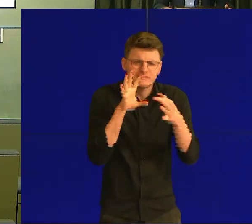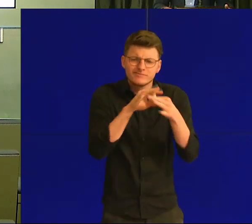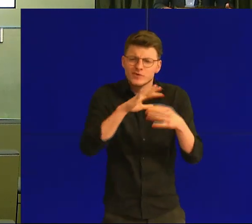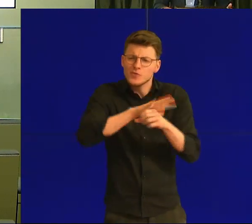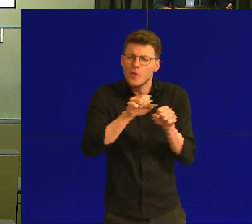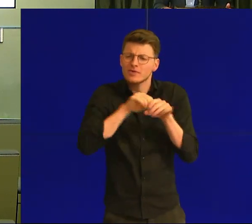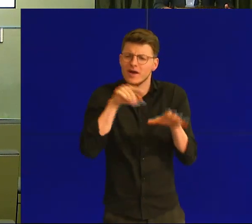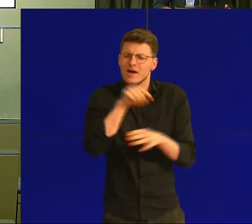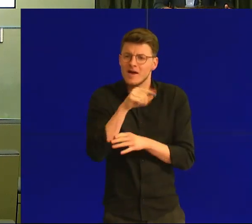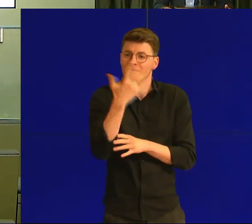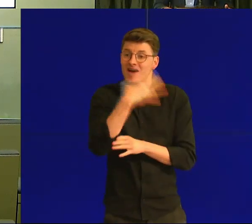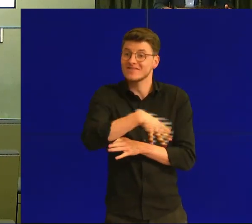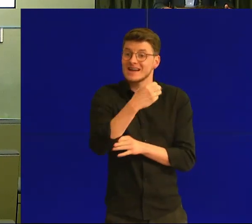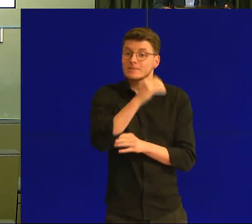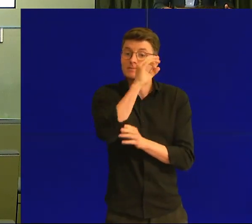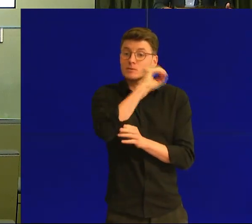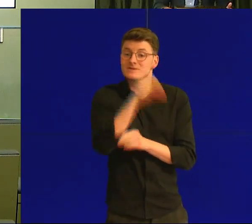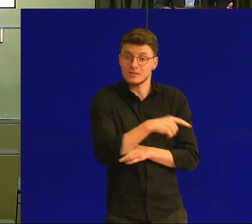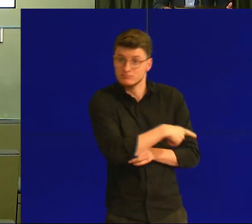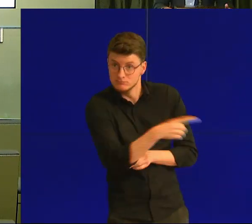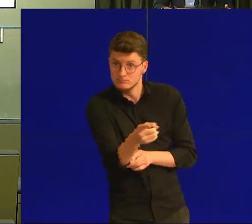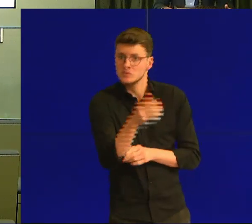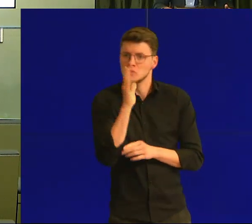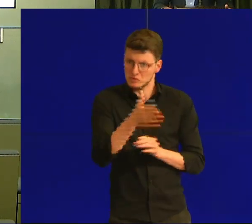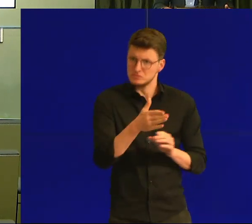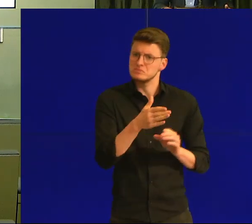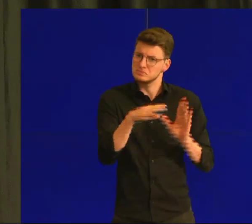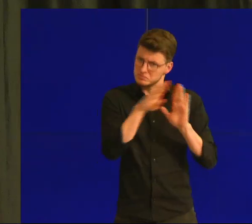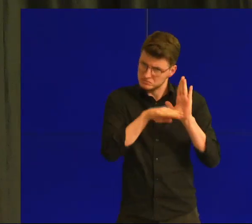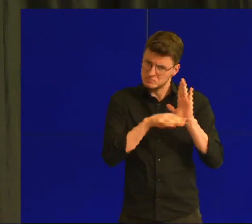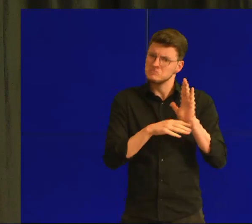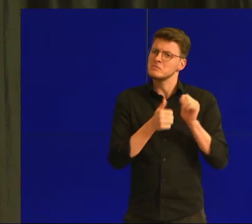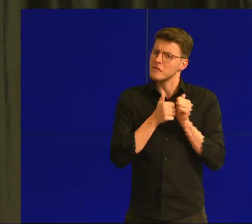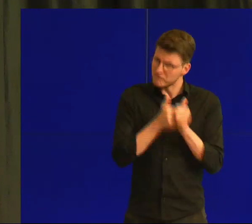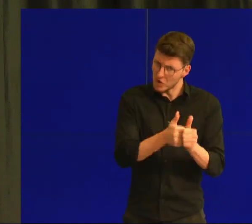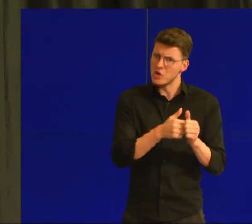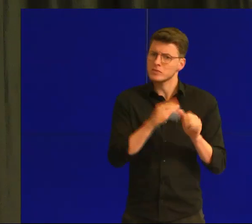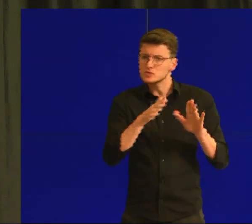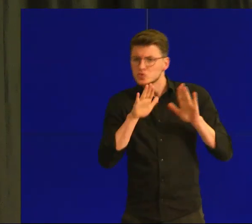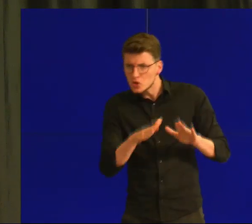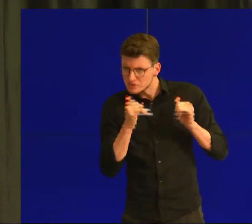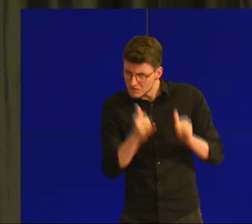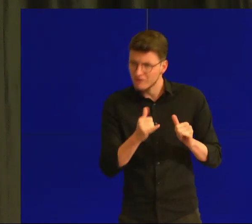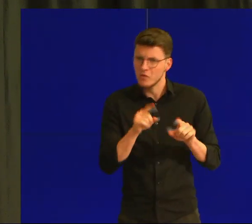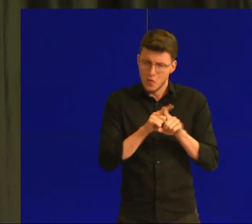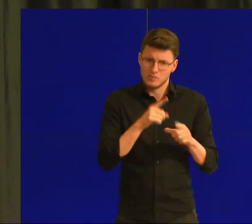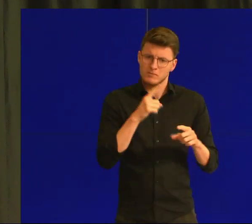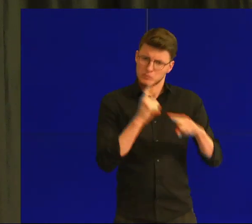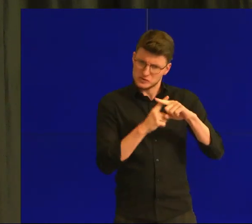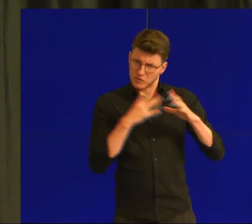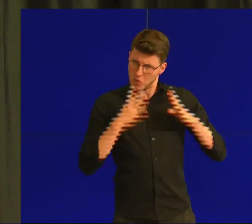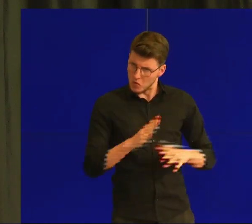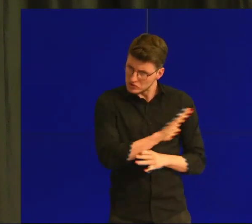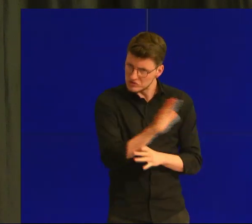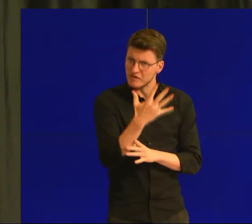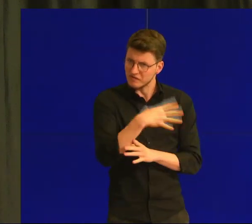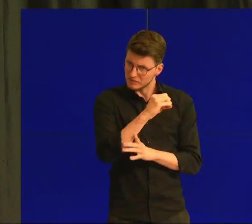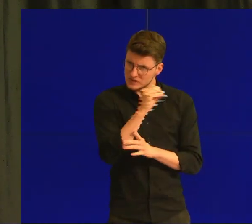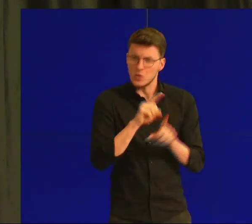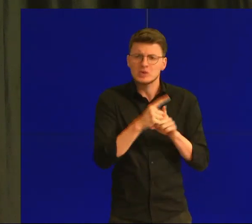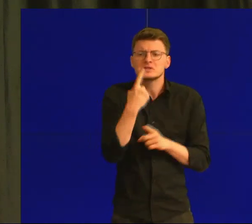de match test des couteaux collecte des oeufs positive lors d'un vote en entendant 80 hinderling